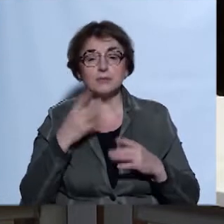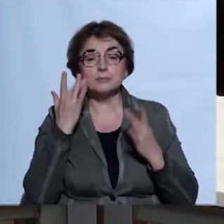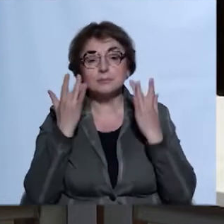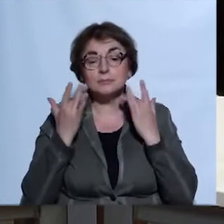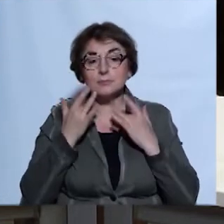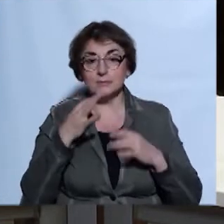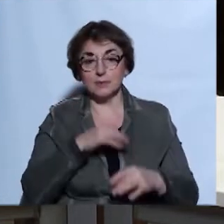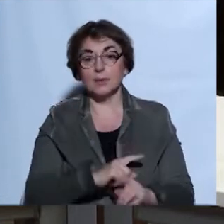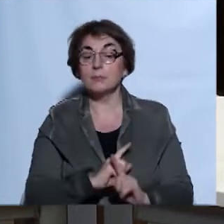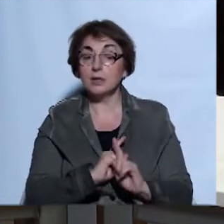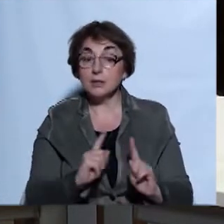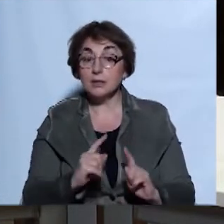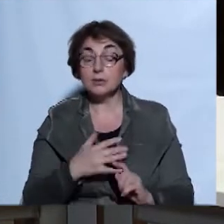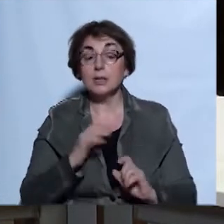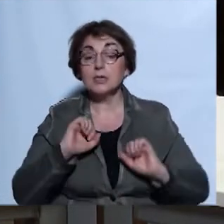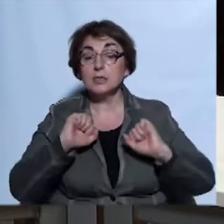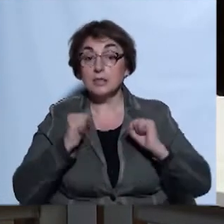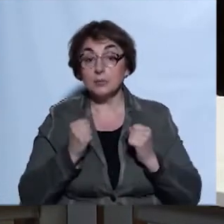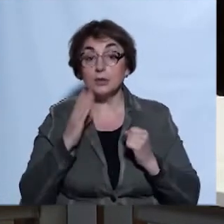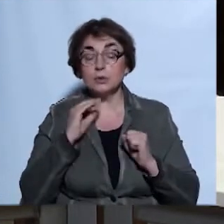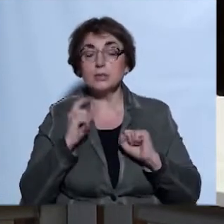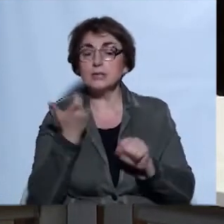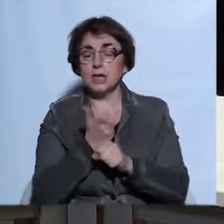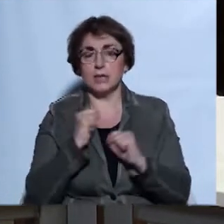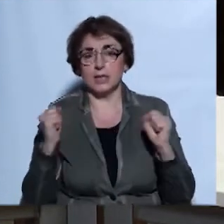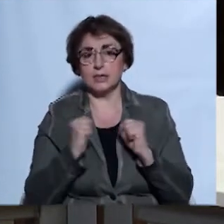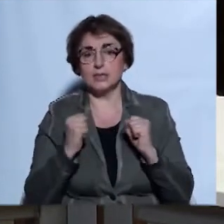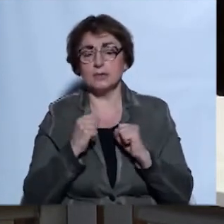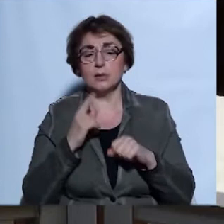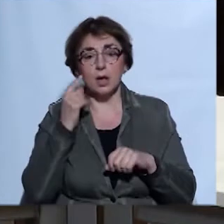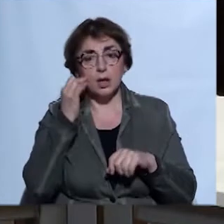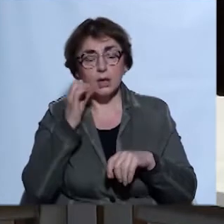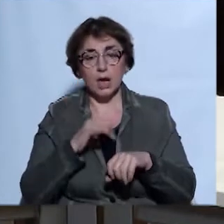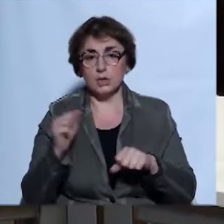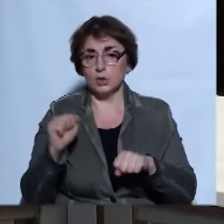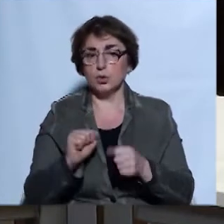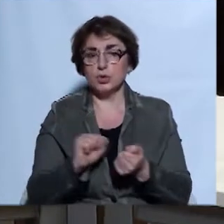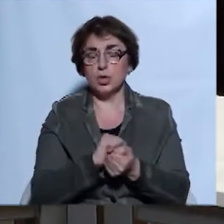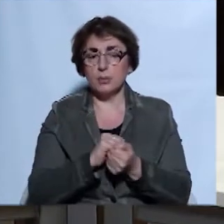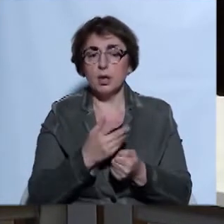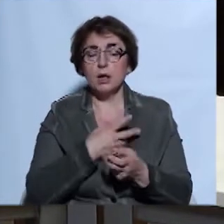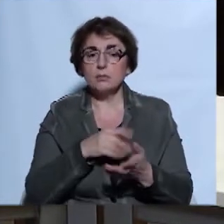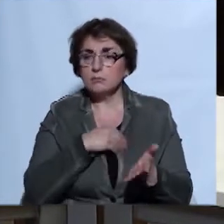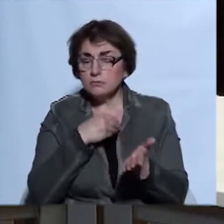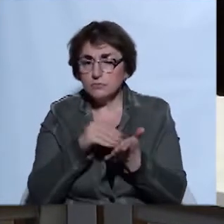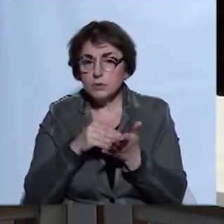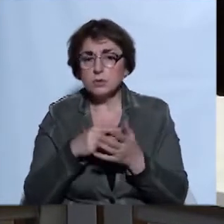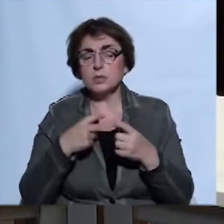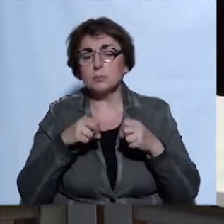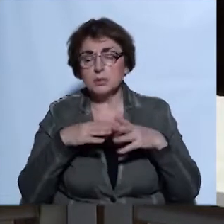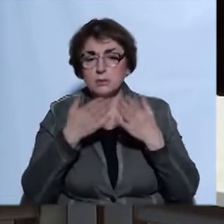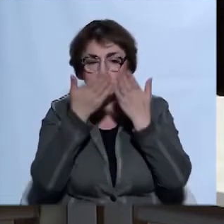საშუალებები. განსაკუთრებით კი ზამთარში, როდესაც ძალიან ცივა და კანი შრება, ვცდილობთ შევიძინოთ ისეთი კრემები,